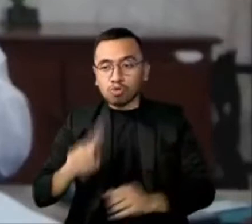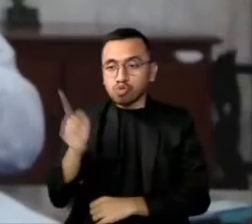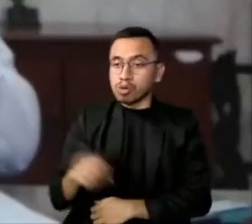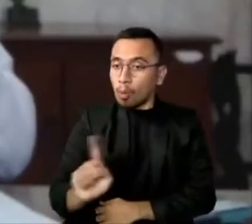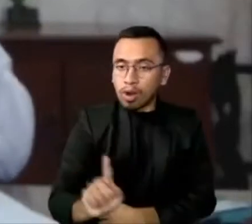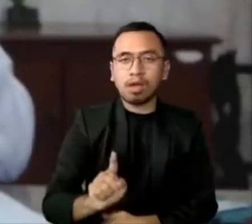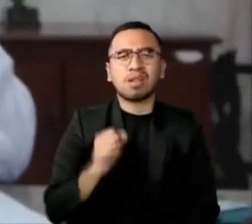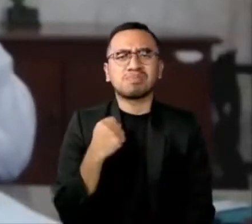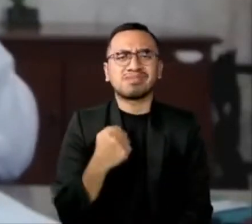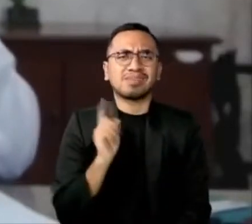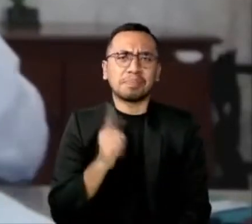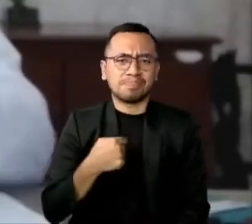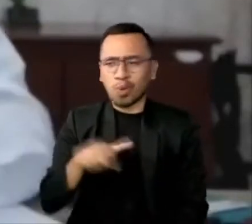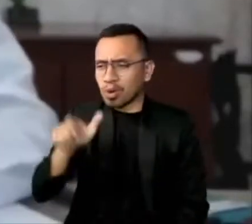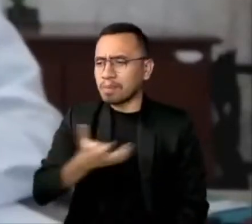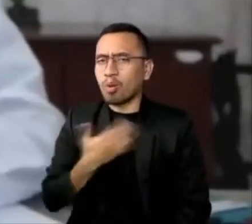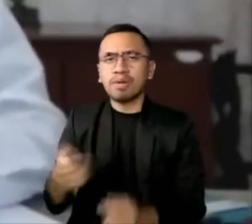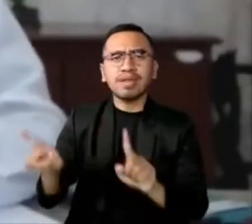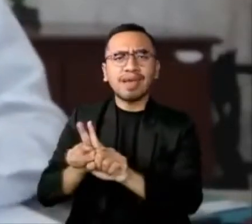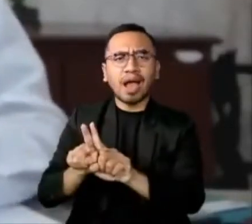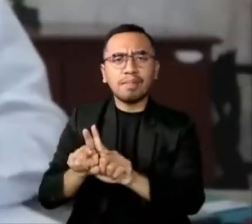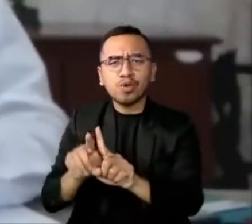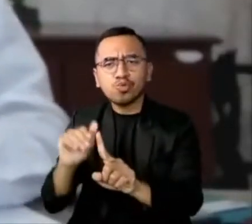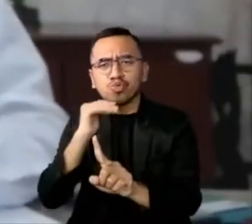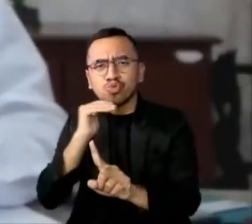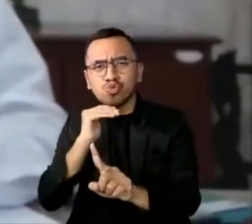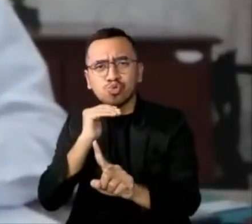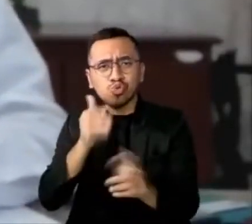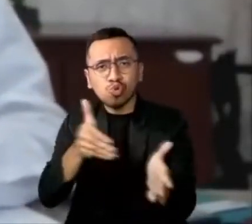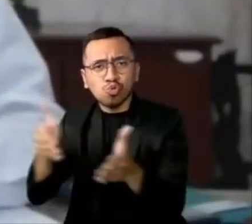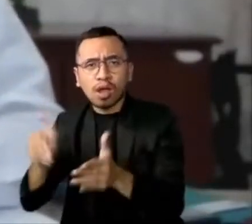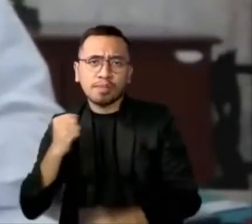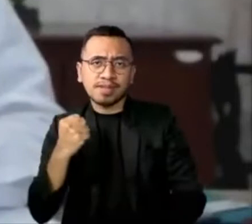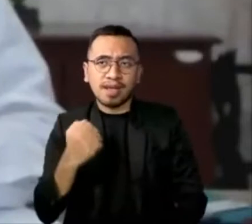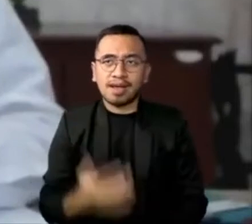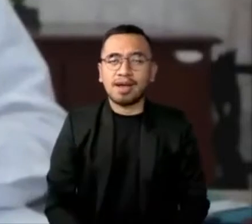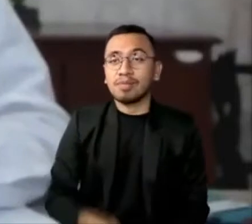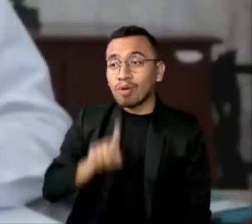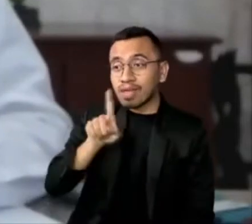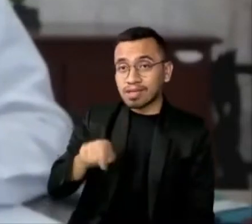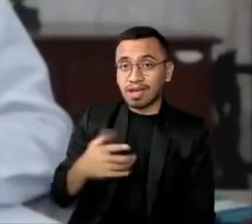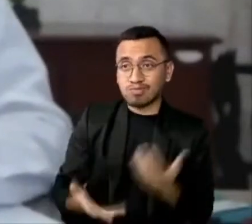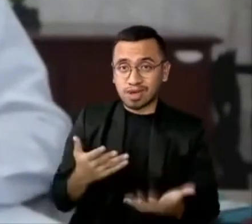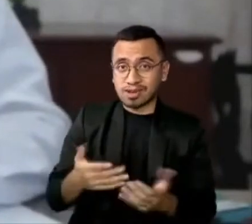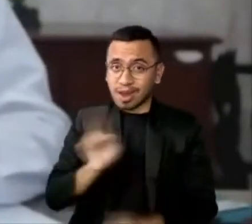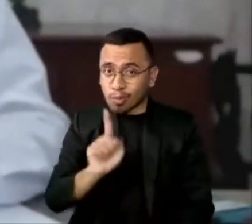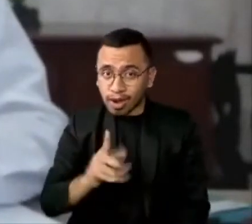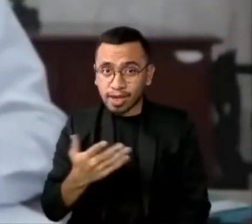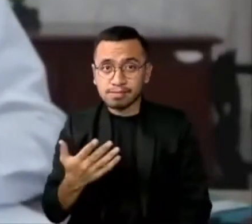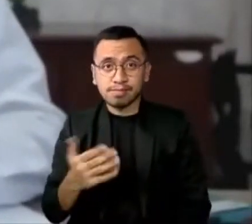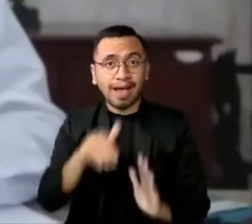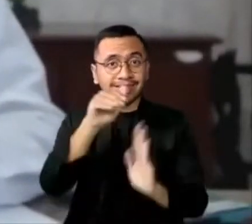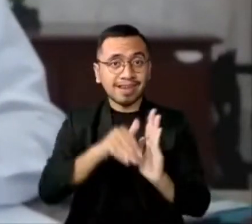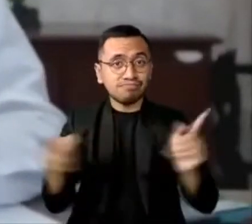memang ditunggu-tunggu seumur hidup juga. Tapi apa tidak ada larangan untuk menggelar hajatan begitu, Pak, di Temanggung?